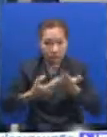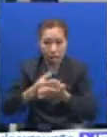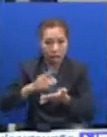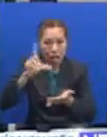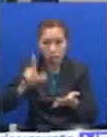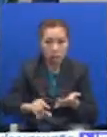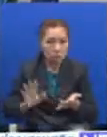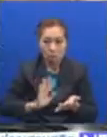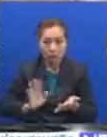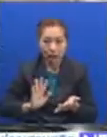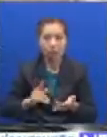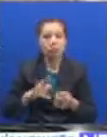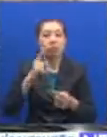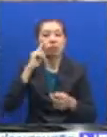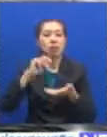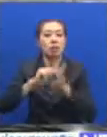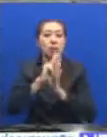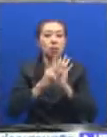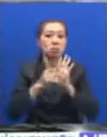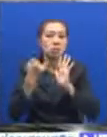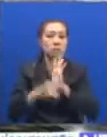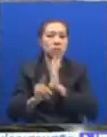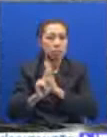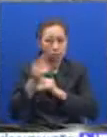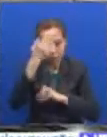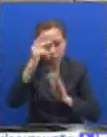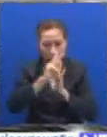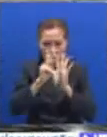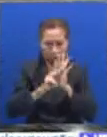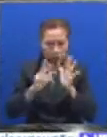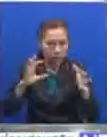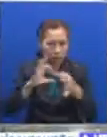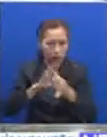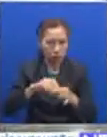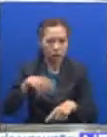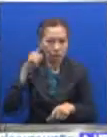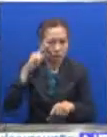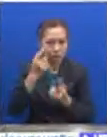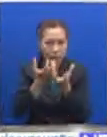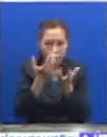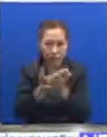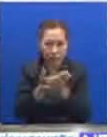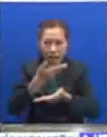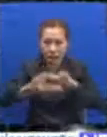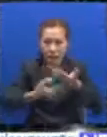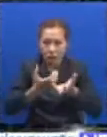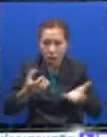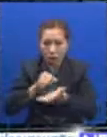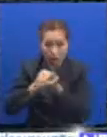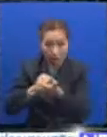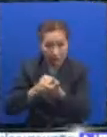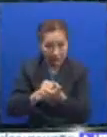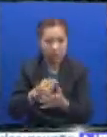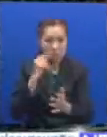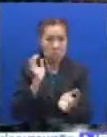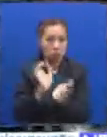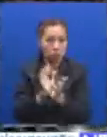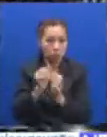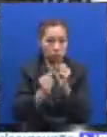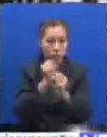ที่แท้จริงจะขัดต่อกฎหมายว่าด้วยราคาสินค้าและบริการซึ่งมีโทษจำคุกไม่เกิน7ปีปรับไ